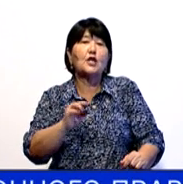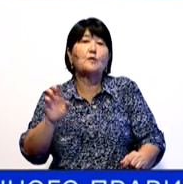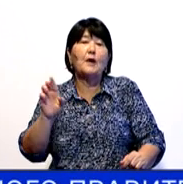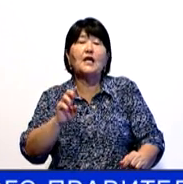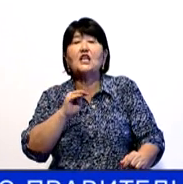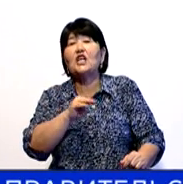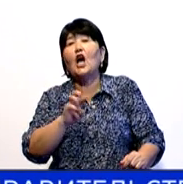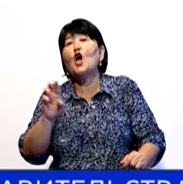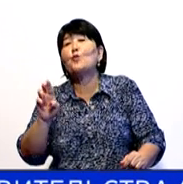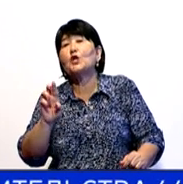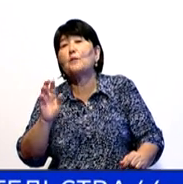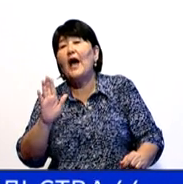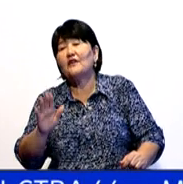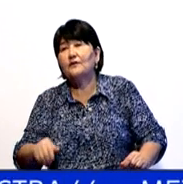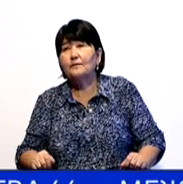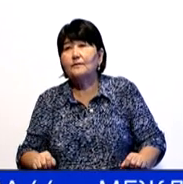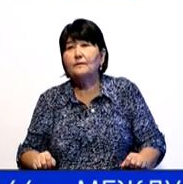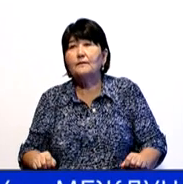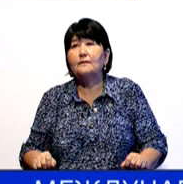Жахай Ботхбаев.